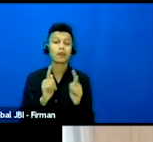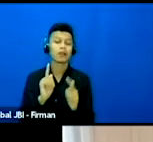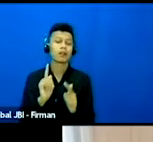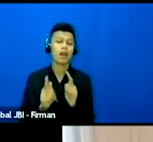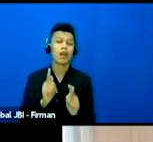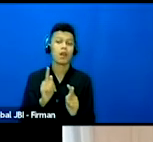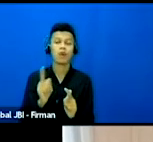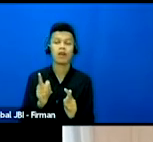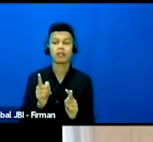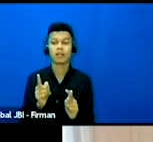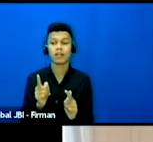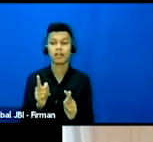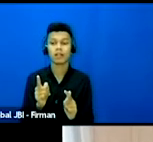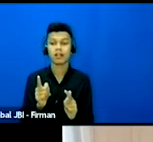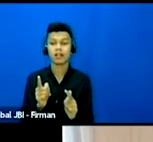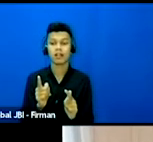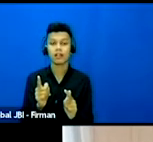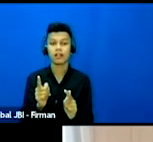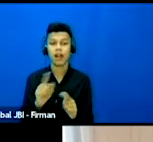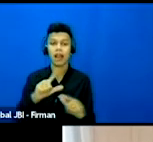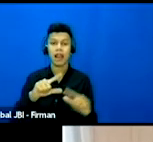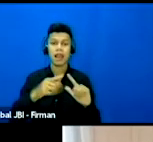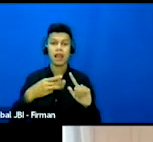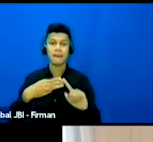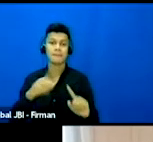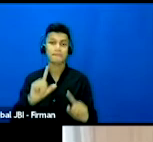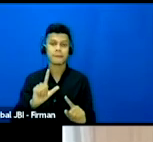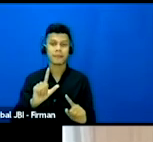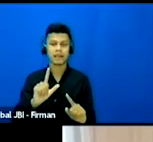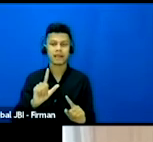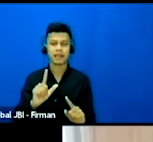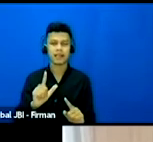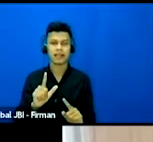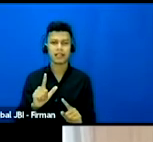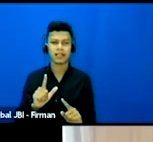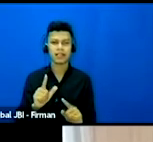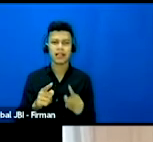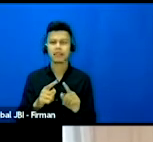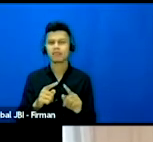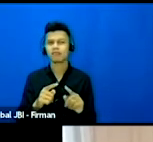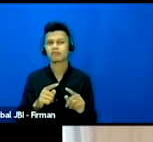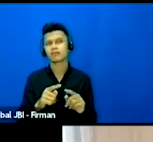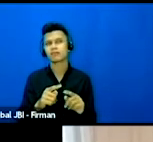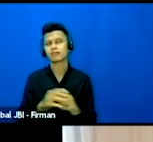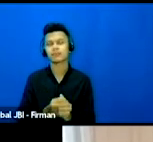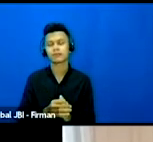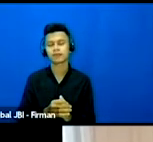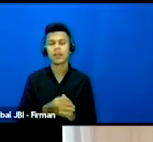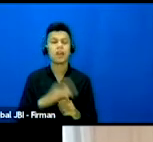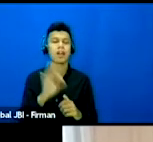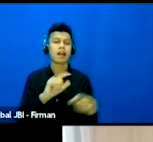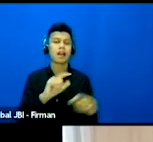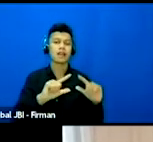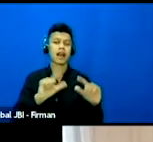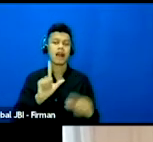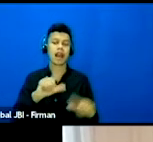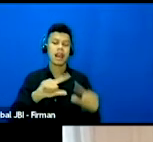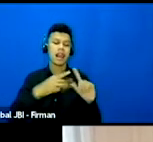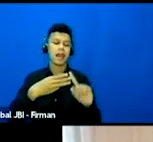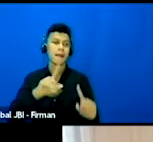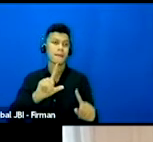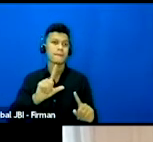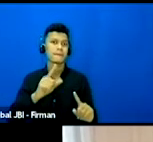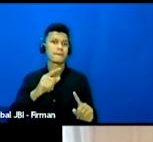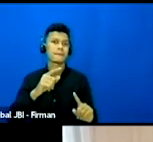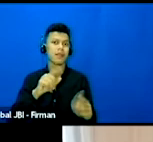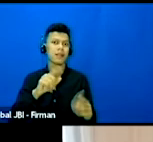ada-ada lebet ada-ada label tidak ada level tapi ada tabel itu kecil itu